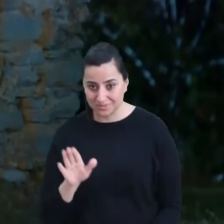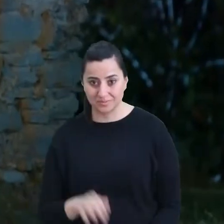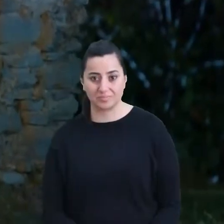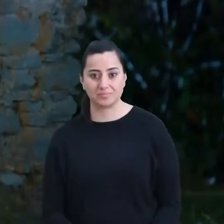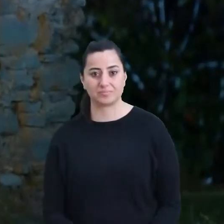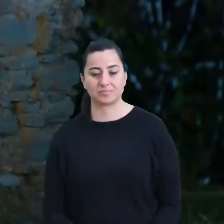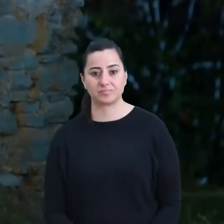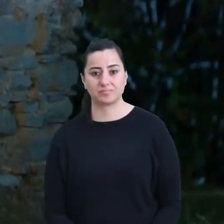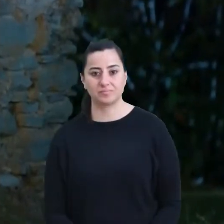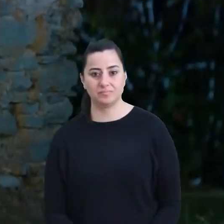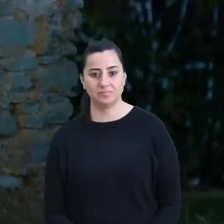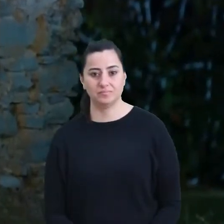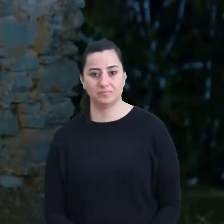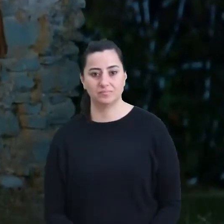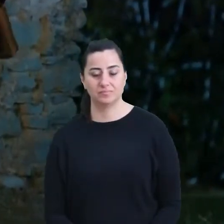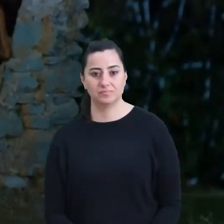Motordan indi.